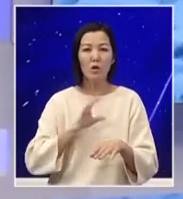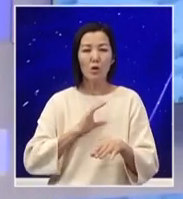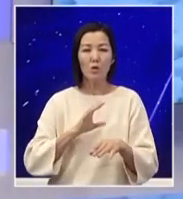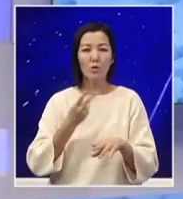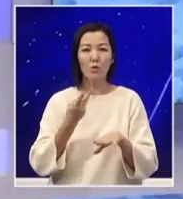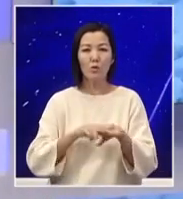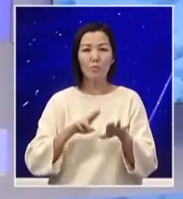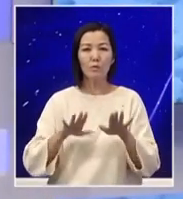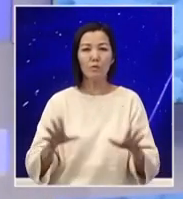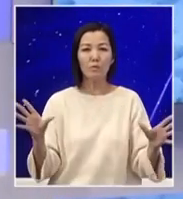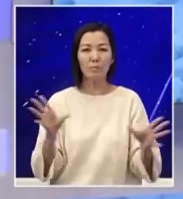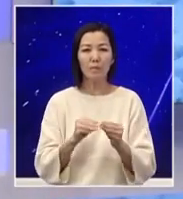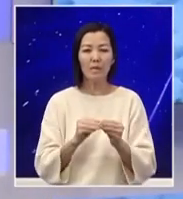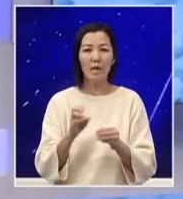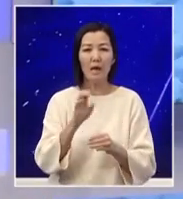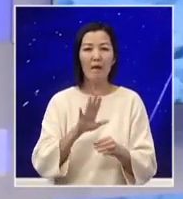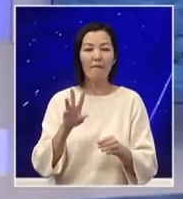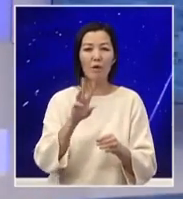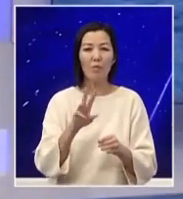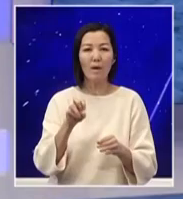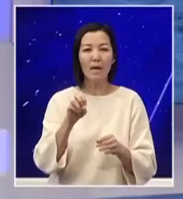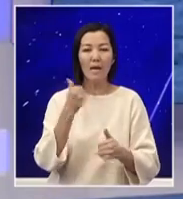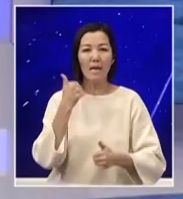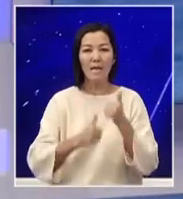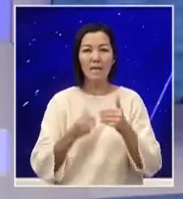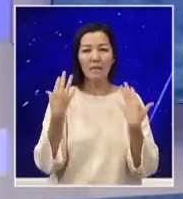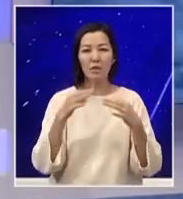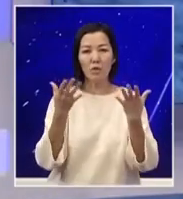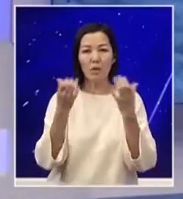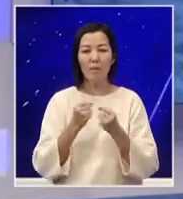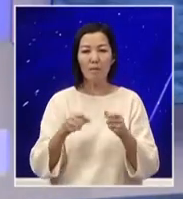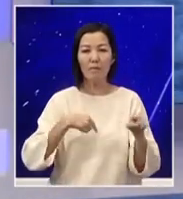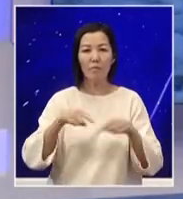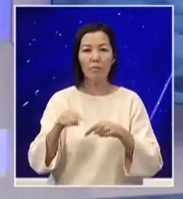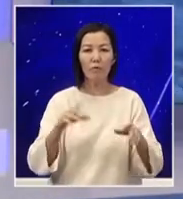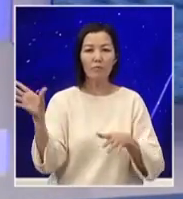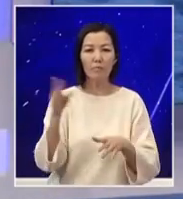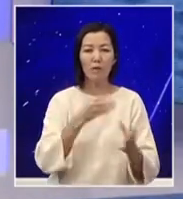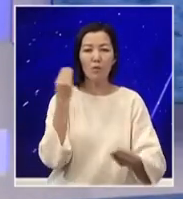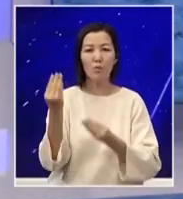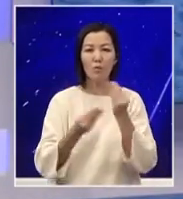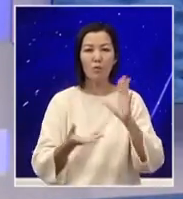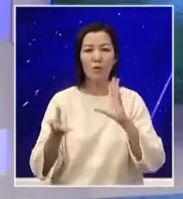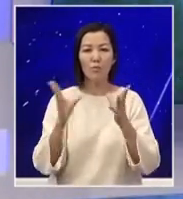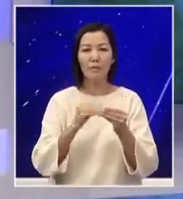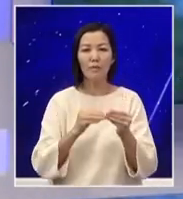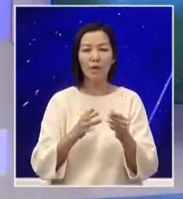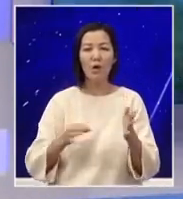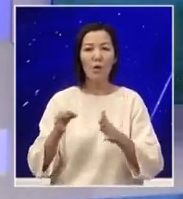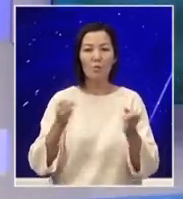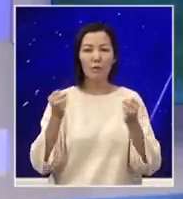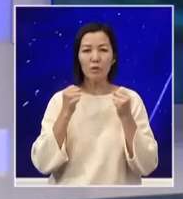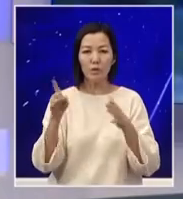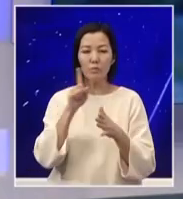күміс медальмен бірге Еуропа лигасына жолдама алып отыр. Футболшылардың барлығы ойын түрлері бойынша облыстық мамандандырылған балалар